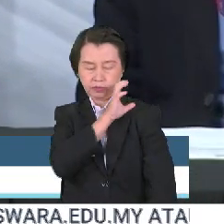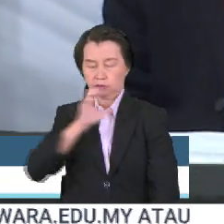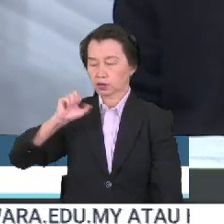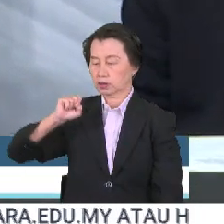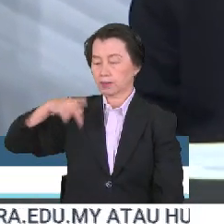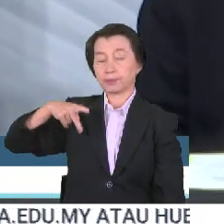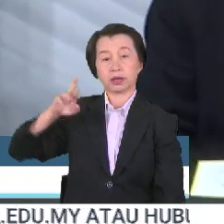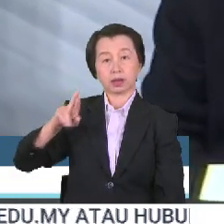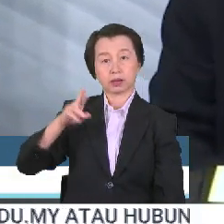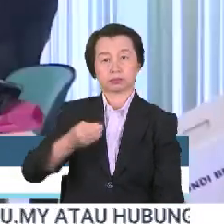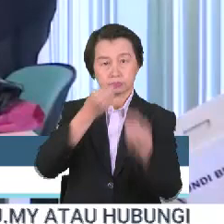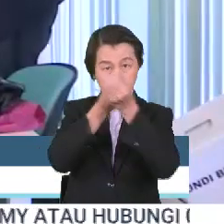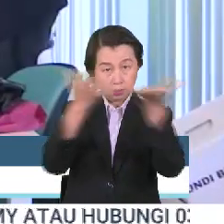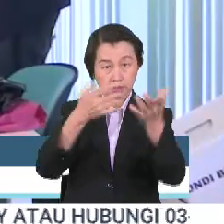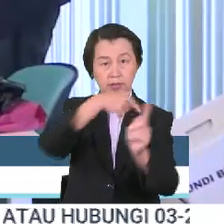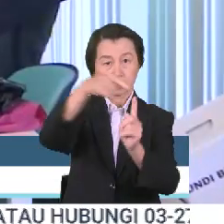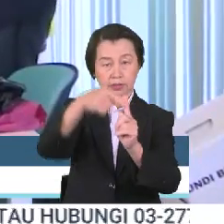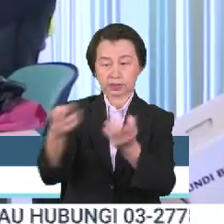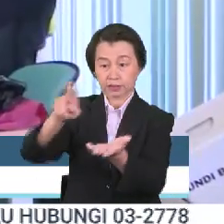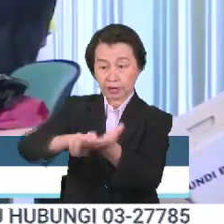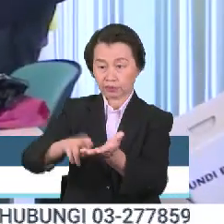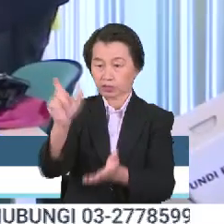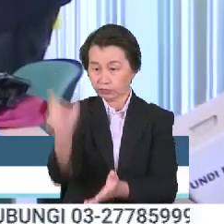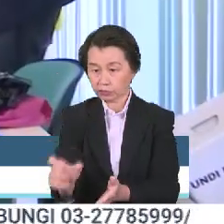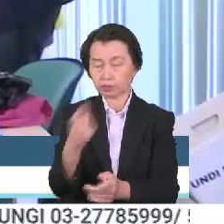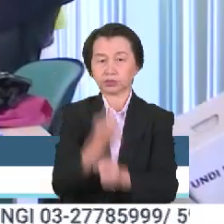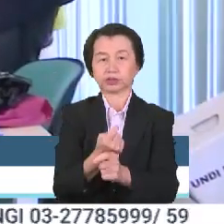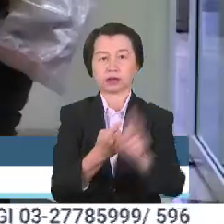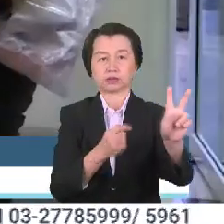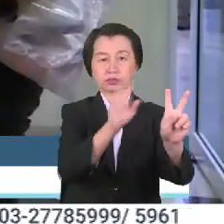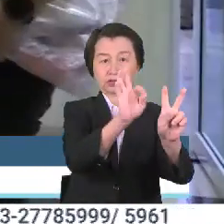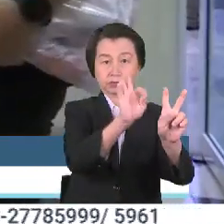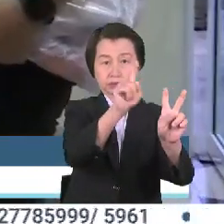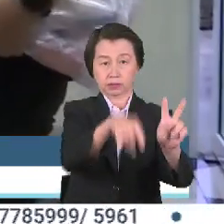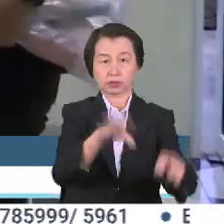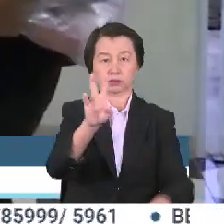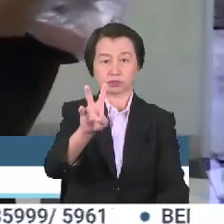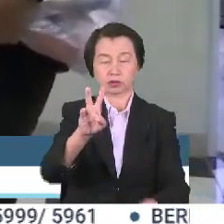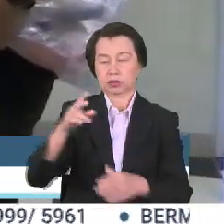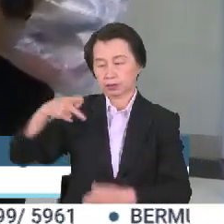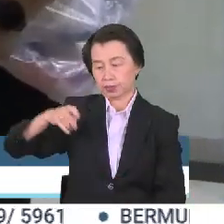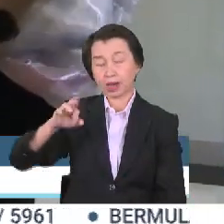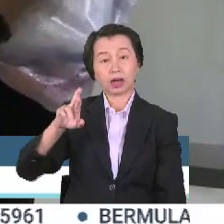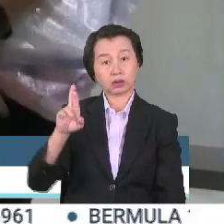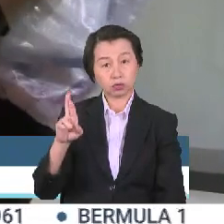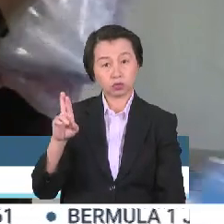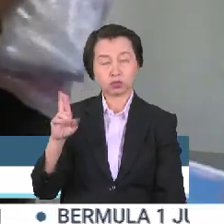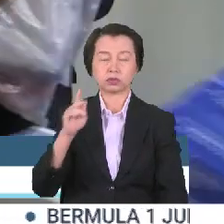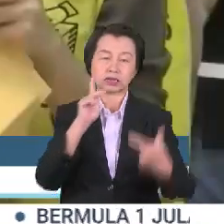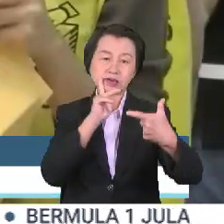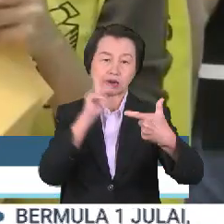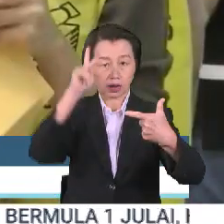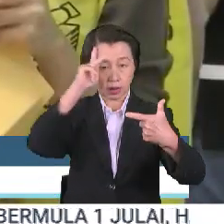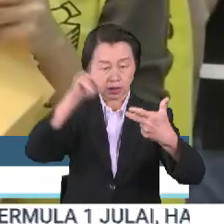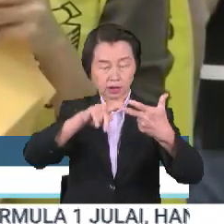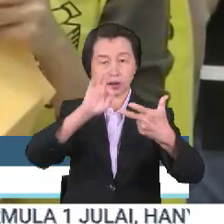Abdul Ghani Saleh memaklumkan tarikh penamaan calon pula ditetapkan pada 29 Julai ini. PRU DUN tersebut melibatkan Kedah,